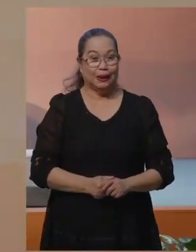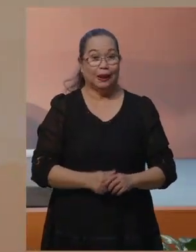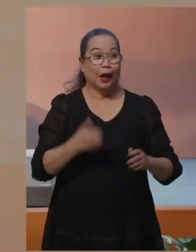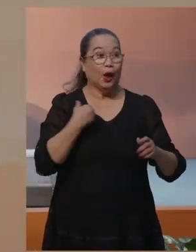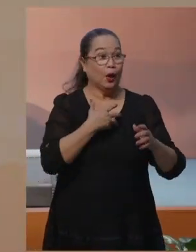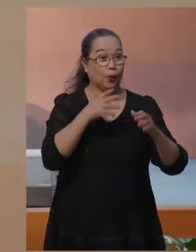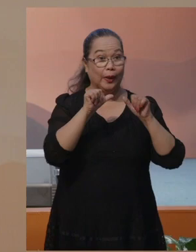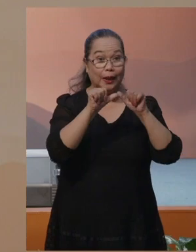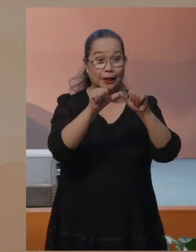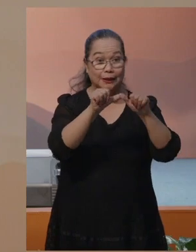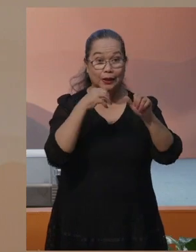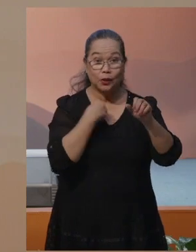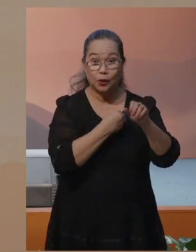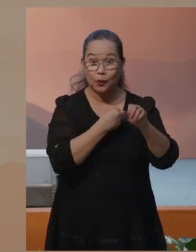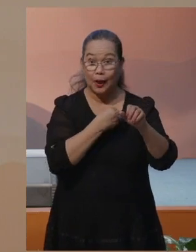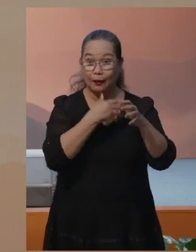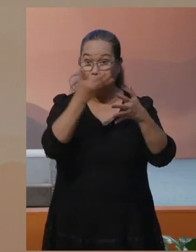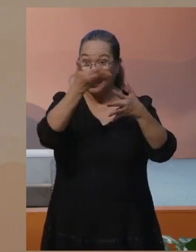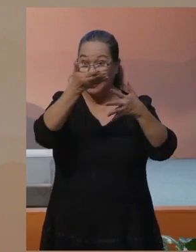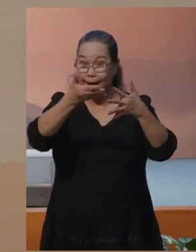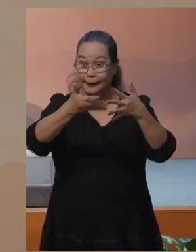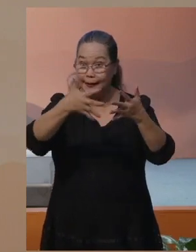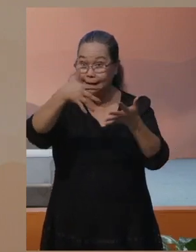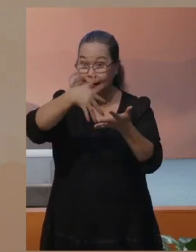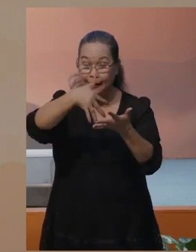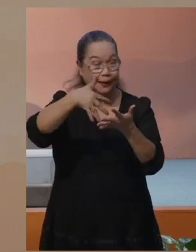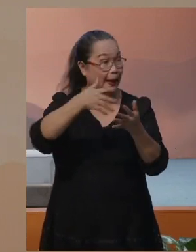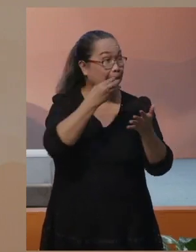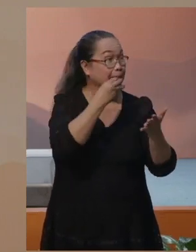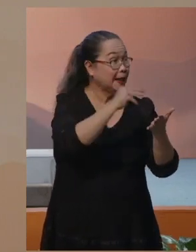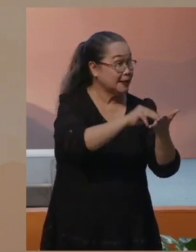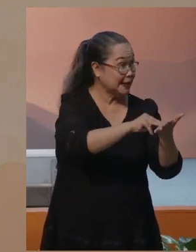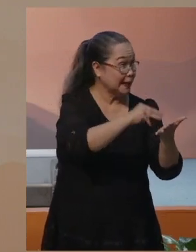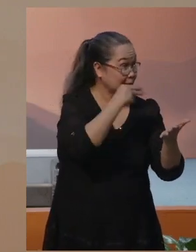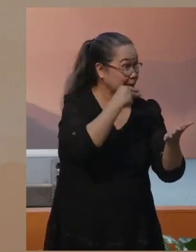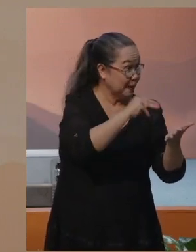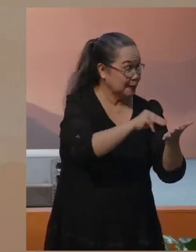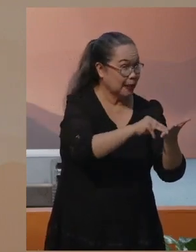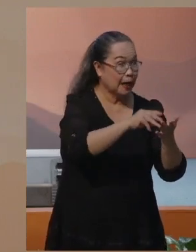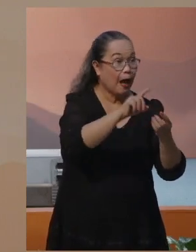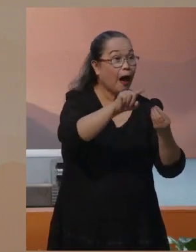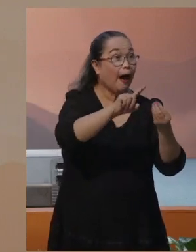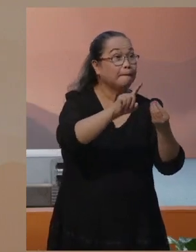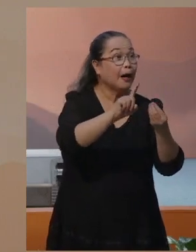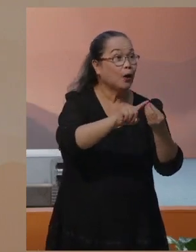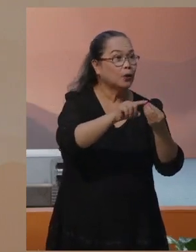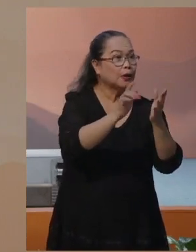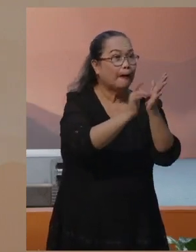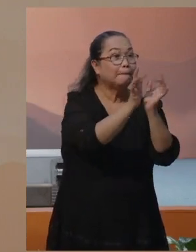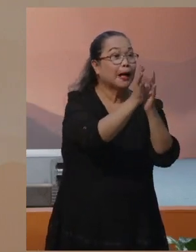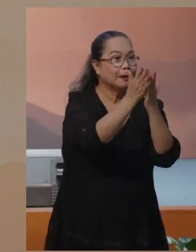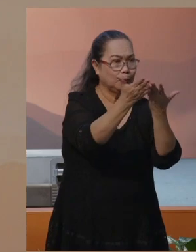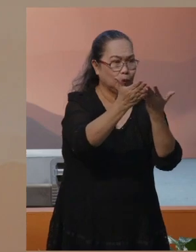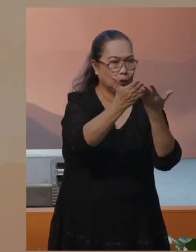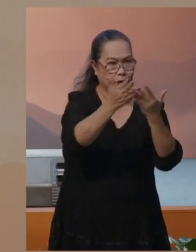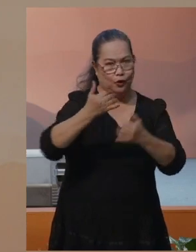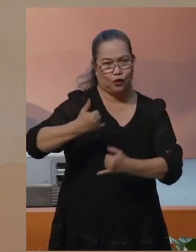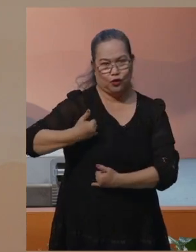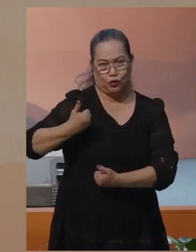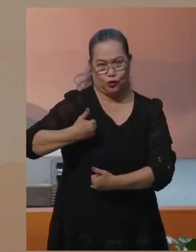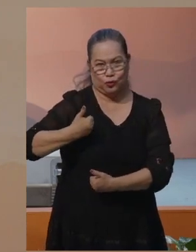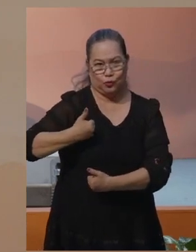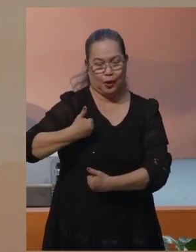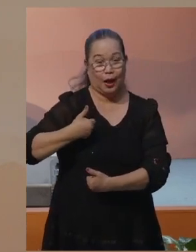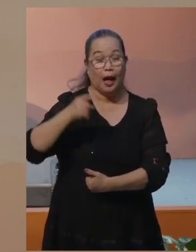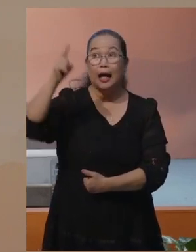Nagpapatuloy po tayo sa ating serye ng mga mensahe sa aklat ni Joshua na pinamagatan nating Take Hold